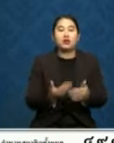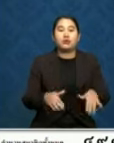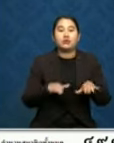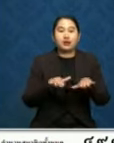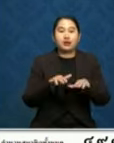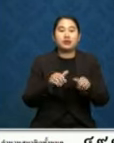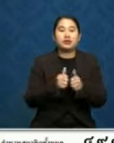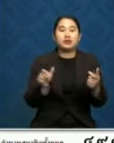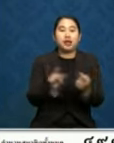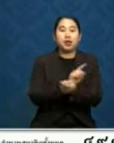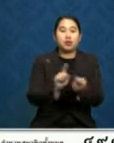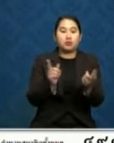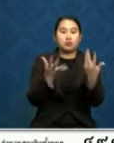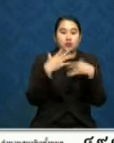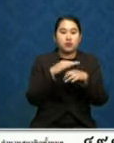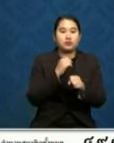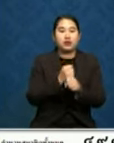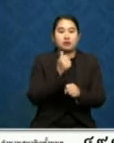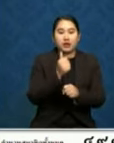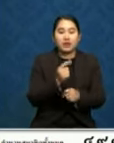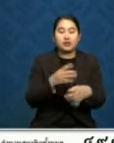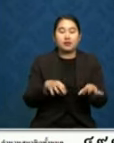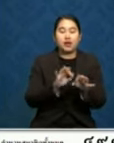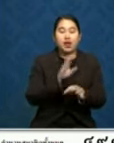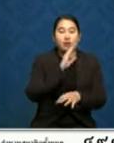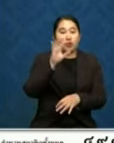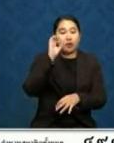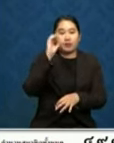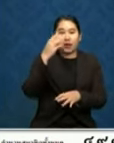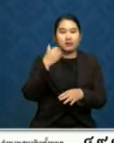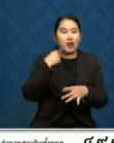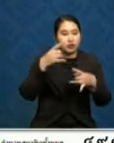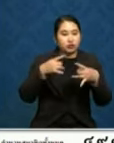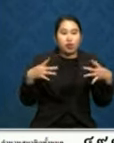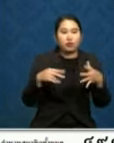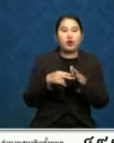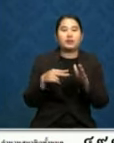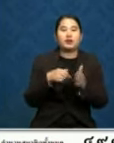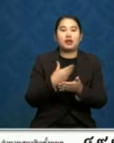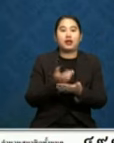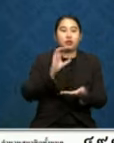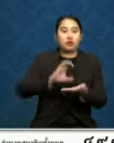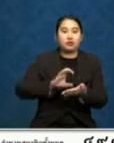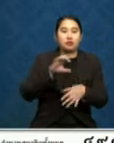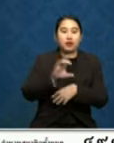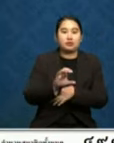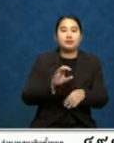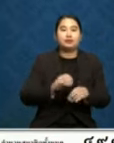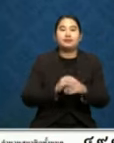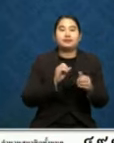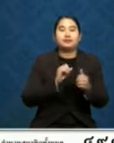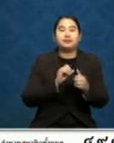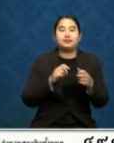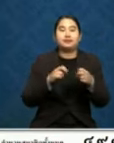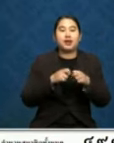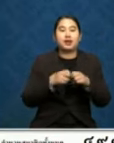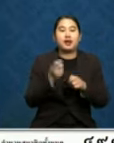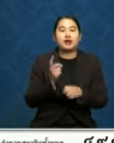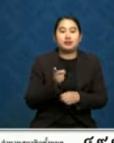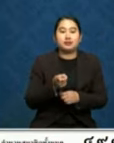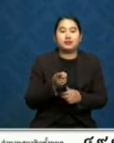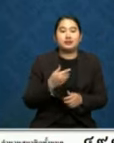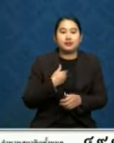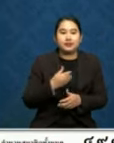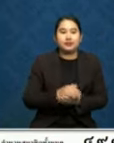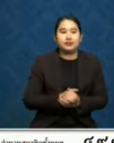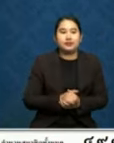สู่สังคมซึ่งถ้าเรายังเข้าใจเรื่องนี้ไม่ตรงกันเนี่ยการจัดสรรงบประมาณแต่ละครั้งแต่ละปีเนี่ยก็จะเป็นแบบนี้ทุกปีค่ะซึ่งราย